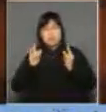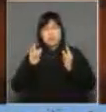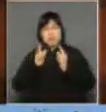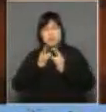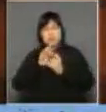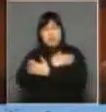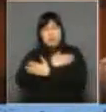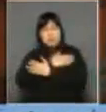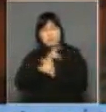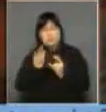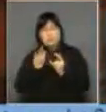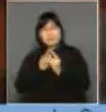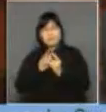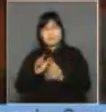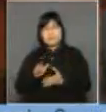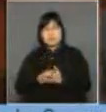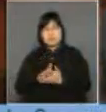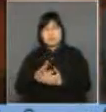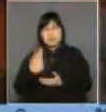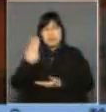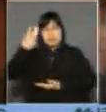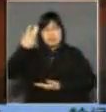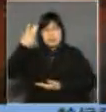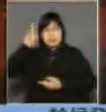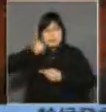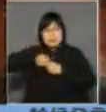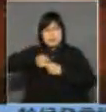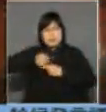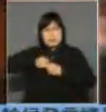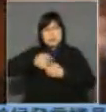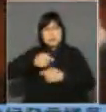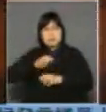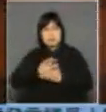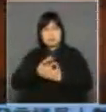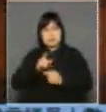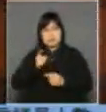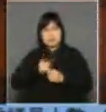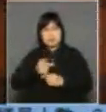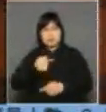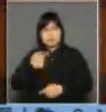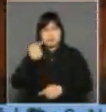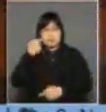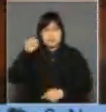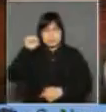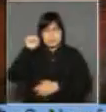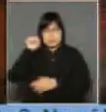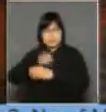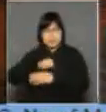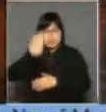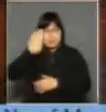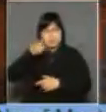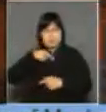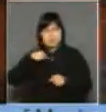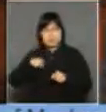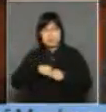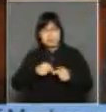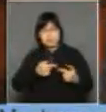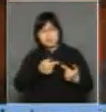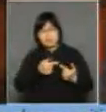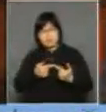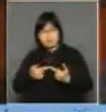对方，山盟海誓，大家都作出一个好庄严的承诺，我会同你一生一世。